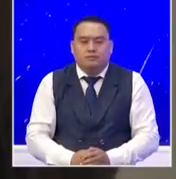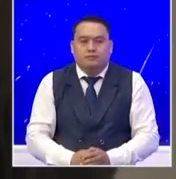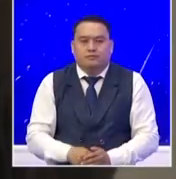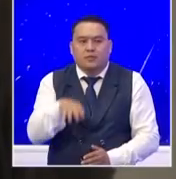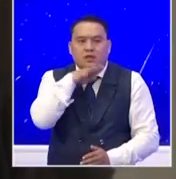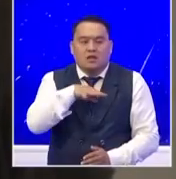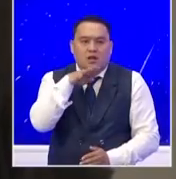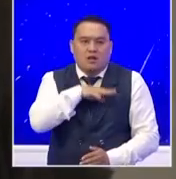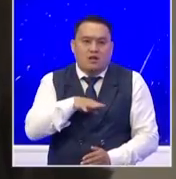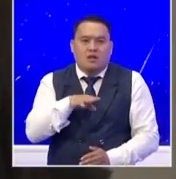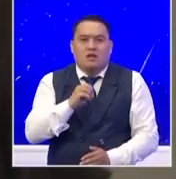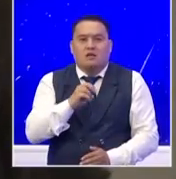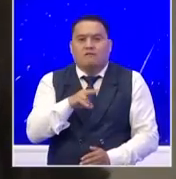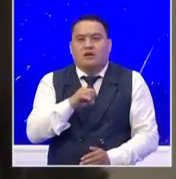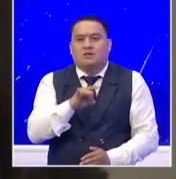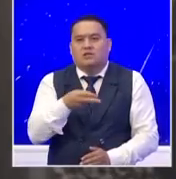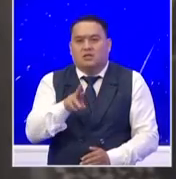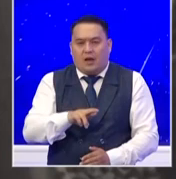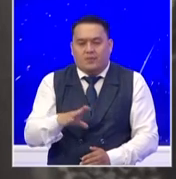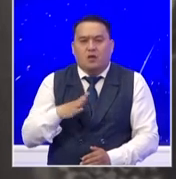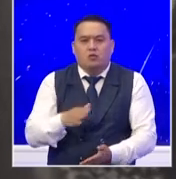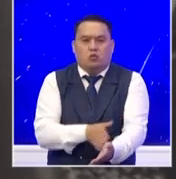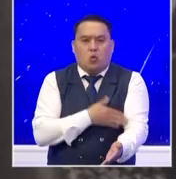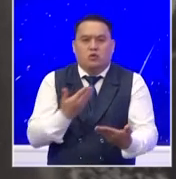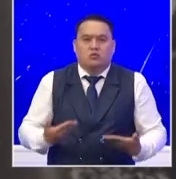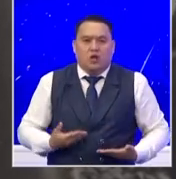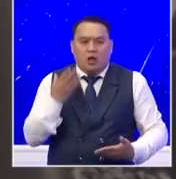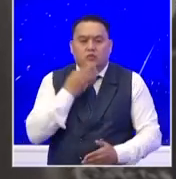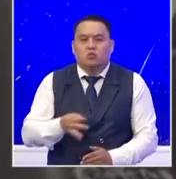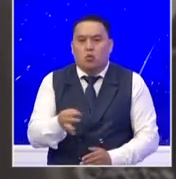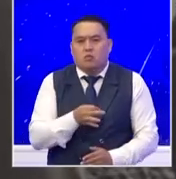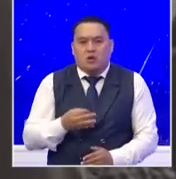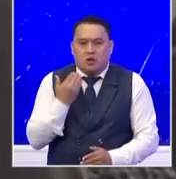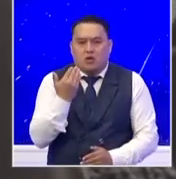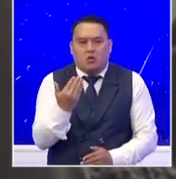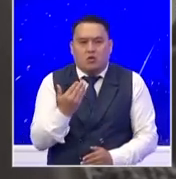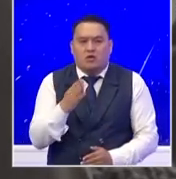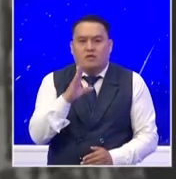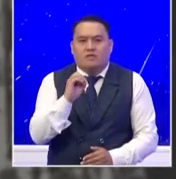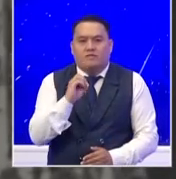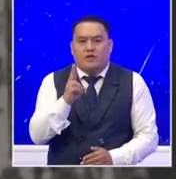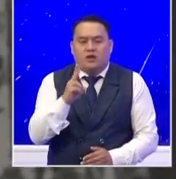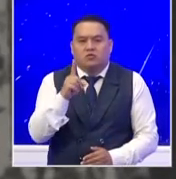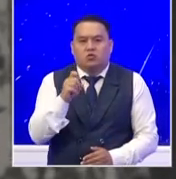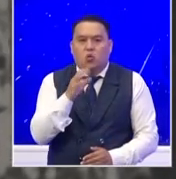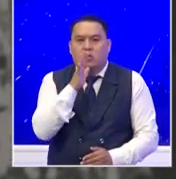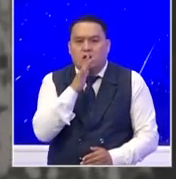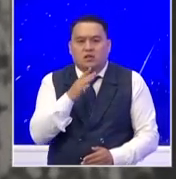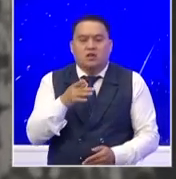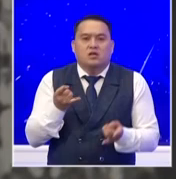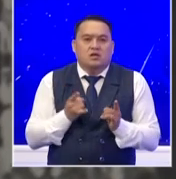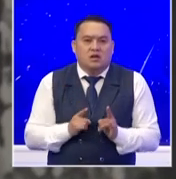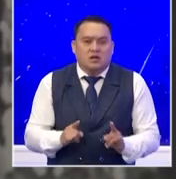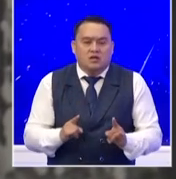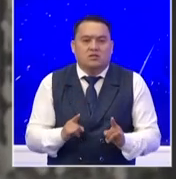Жительница Текели и Великанова Ефросиня – одна из немногих долгожителей Алматинской области, отметившая вековой юбилей. Родившаяся на Алтае в